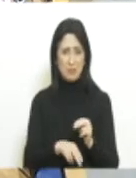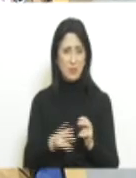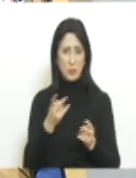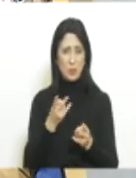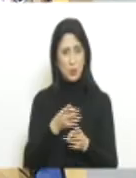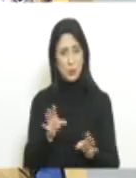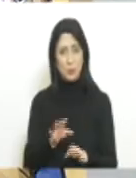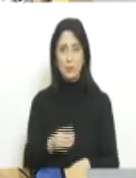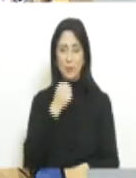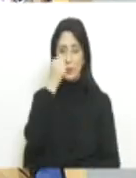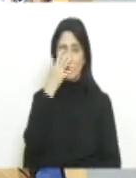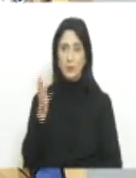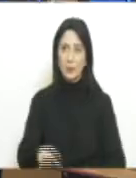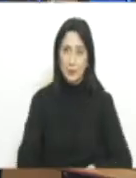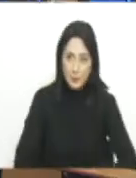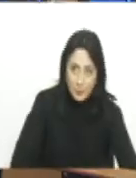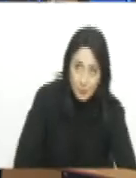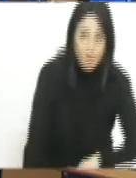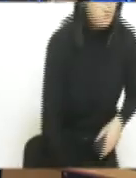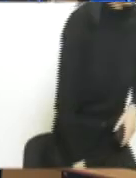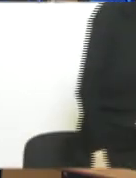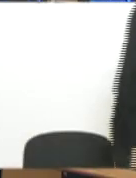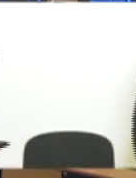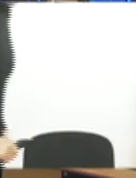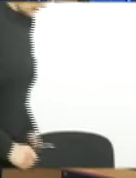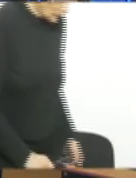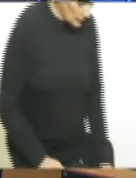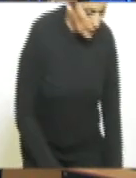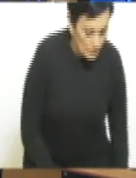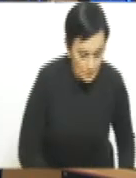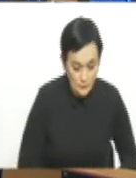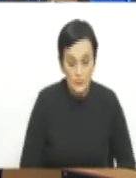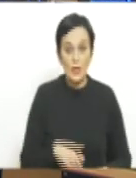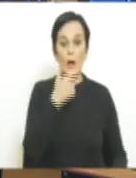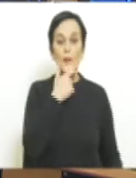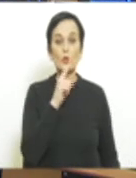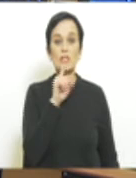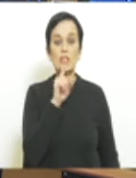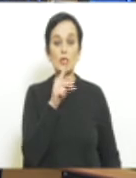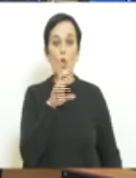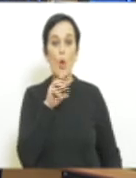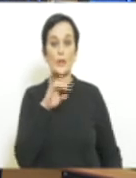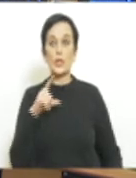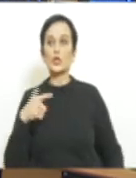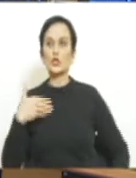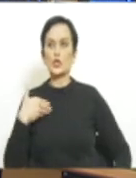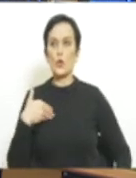თავი? დიდი მადლობა. მადლობთ ბატონი ზაზალომინაძე. სალმებით ბატონო გიორგი,